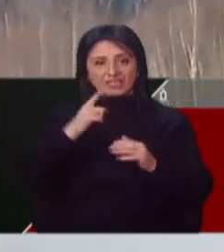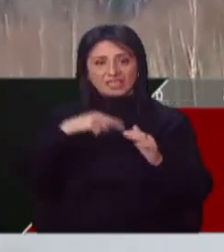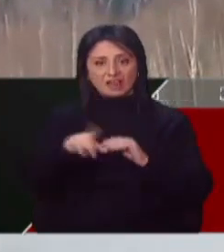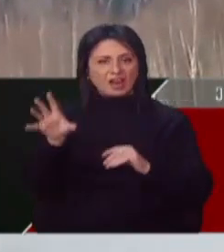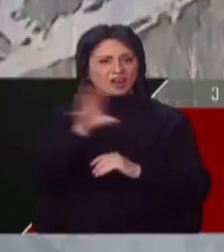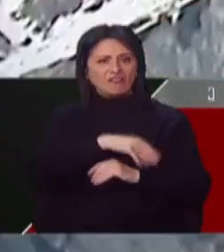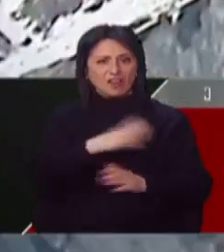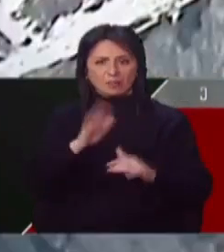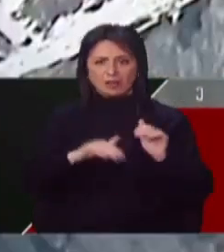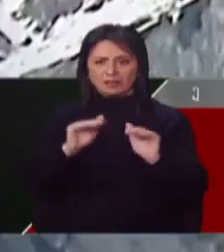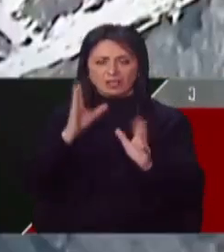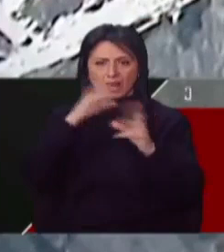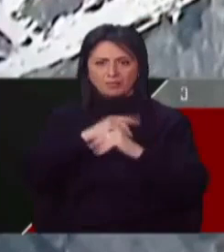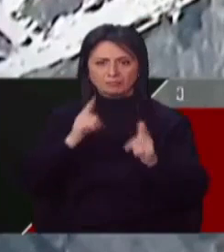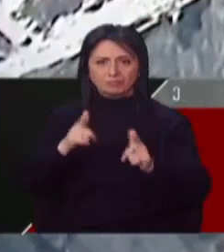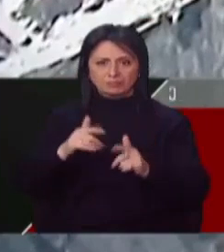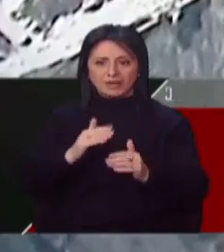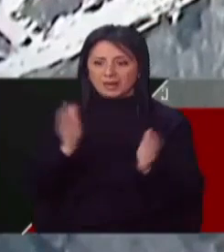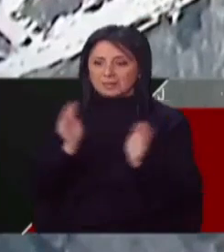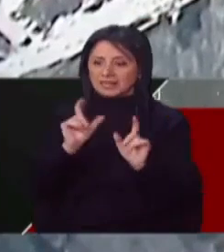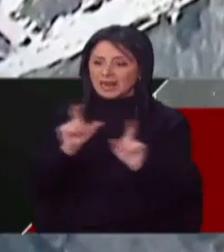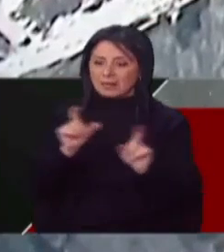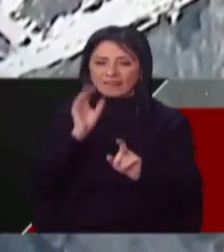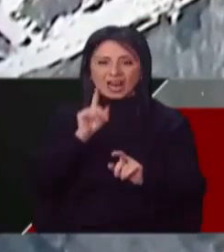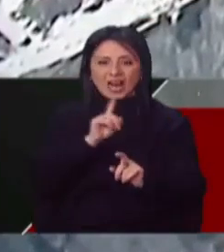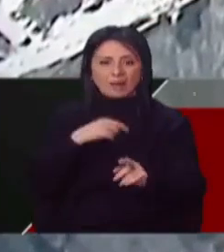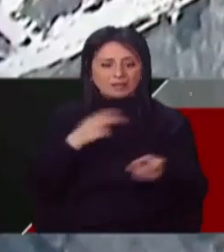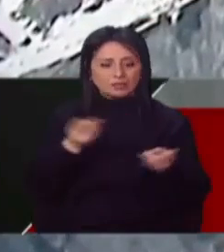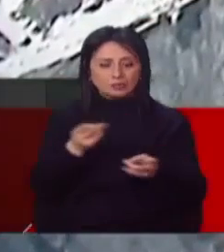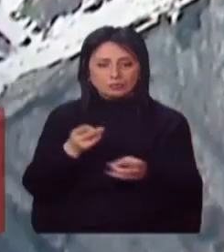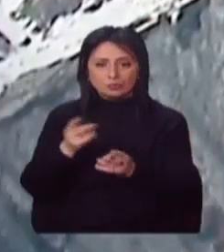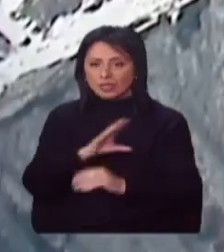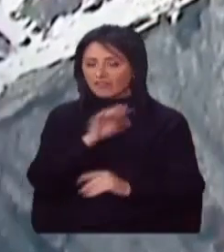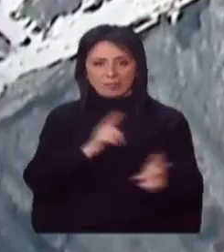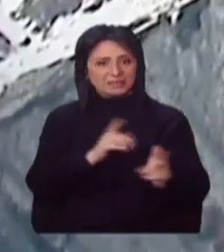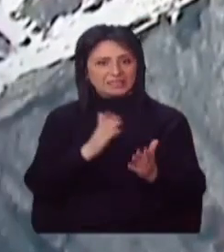აქ ყველაფერი ხელმისაწვდომია. პატარა მაღაზიებშიც კი, როდესაც რაიმე დაგჭირდება,